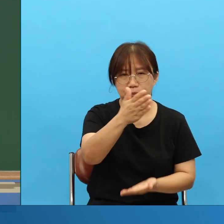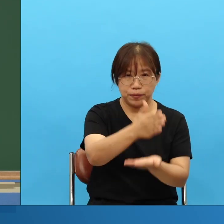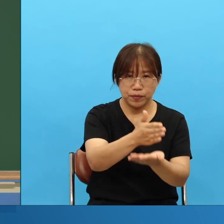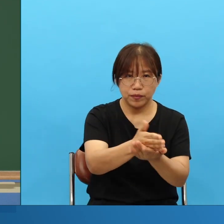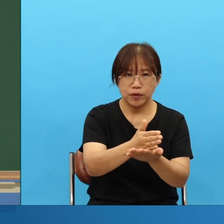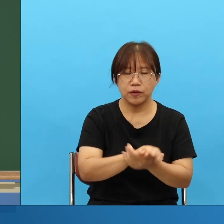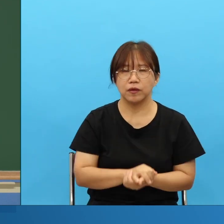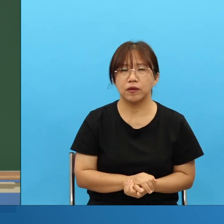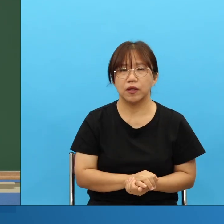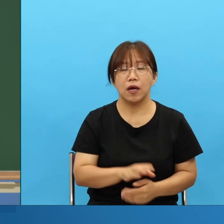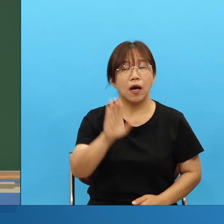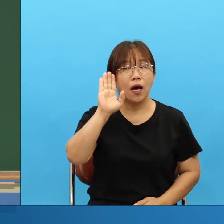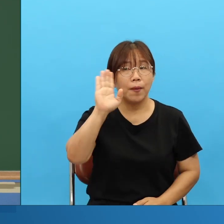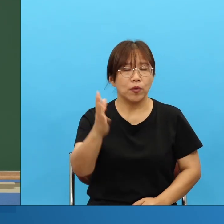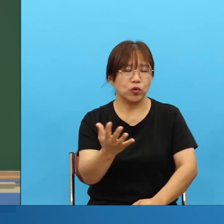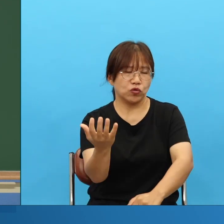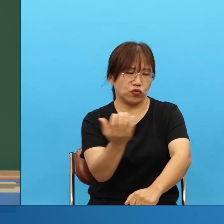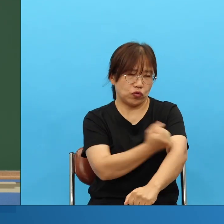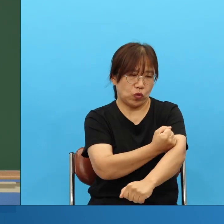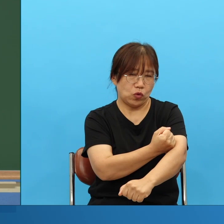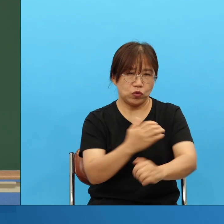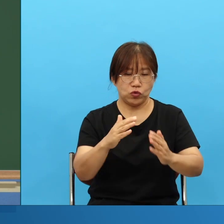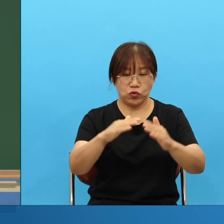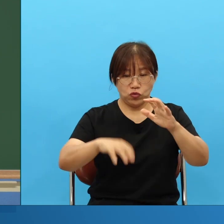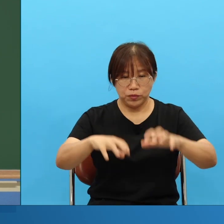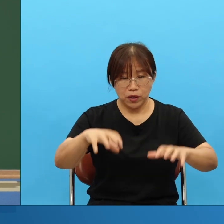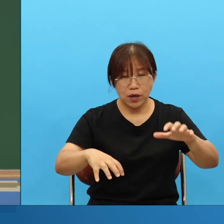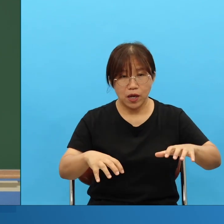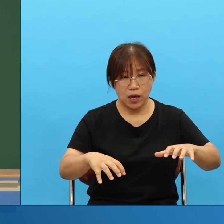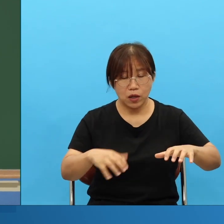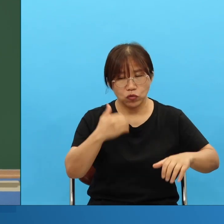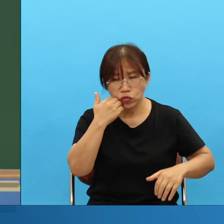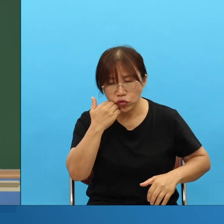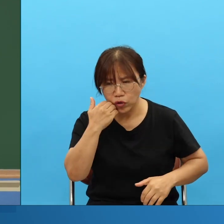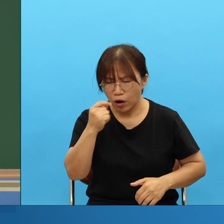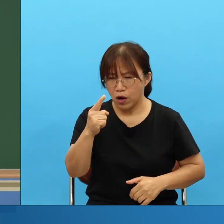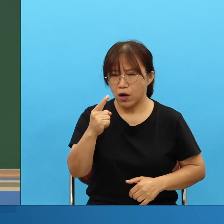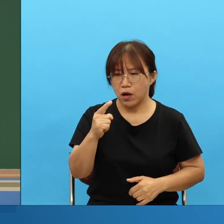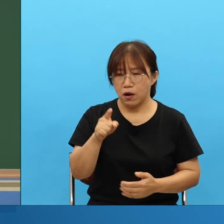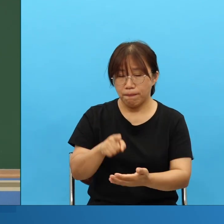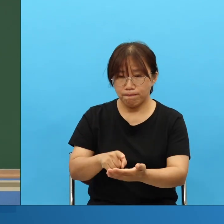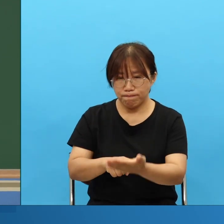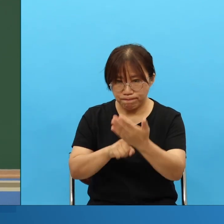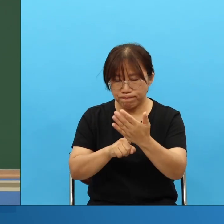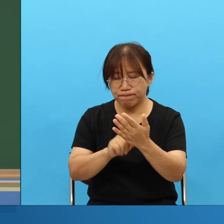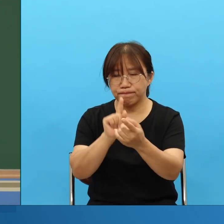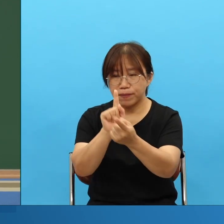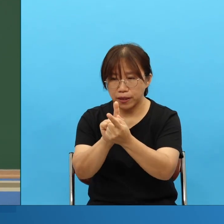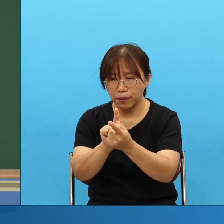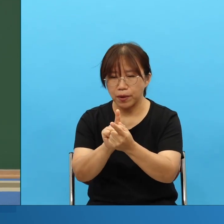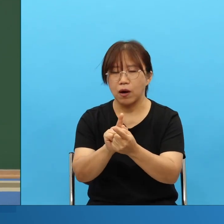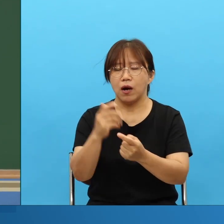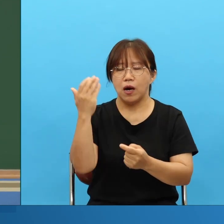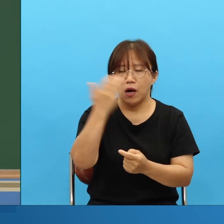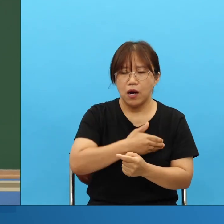중독 시대에 여러분 주위에 이런 친구들이 나타나면 어떻게 도와야 될 것이냐, 그 눈은 있어야 되거든요.